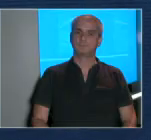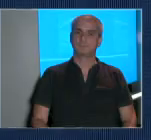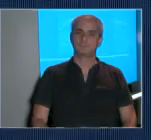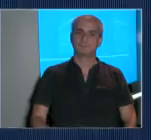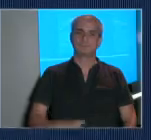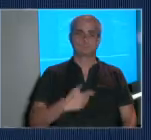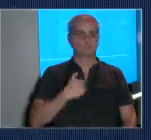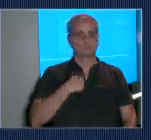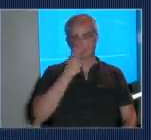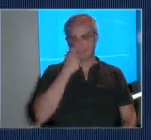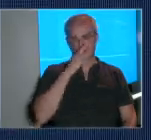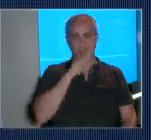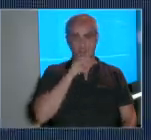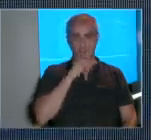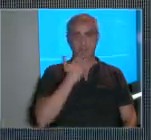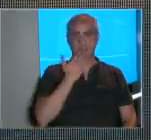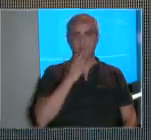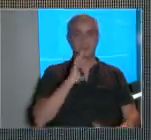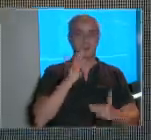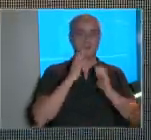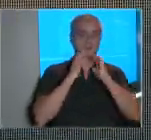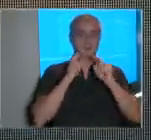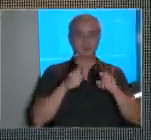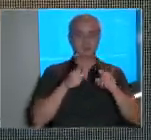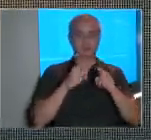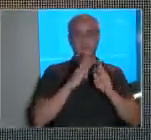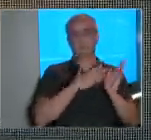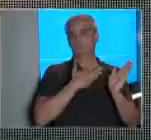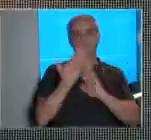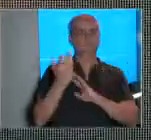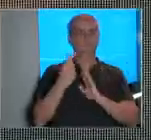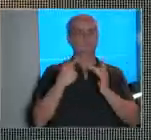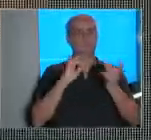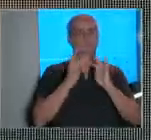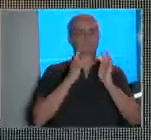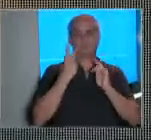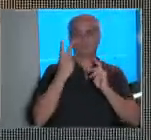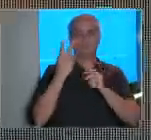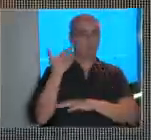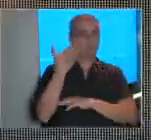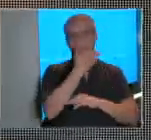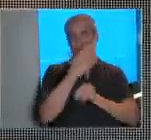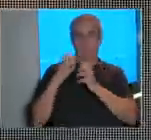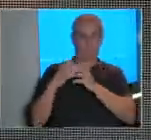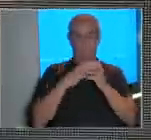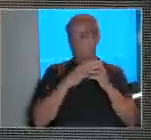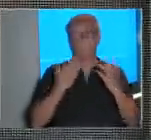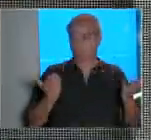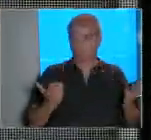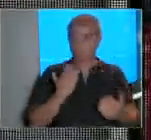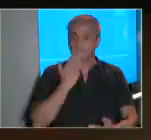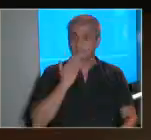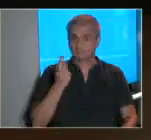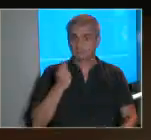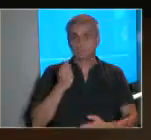7 דקות. אני אנסה לדבר ולהסביר מדוע התקשורת היא חד צדדית בסיקור סכסוך בין שני לאומים. זאת אומרת,